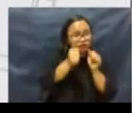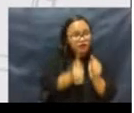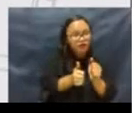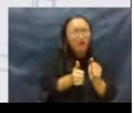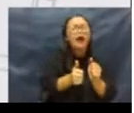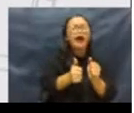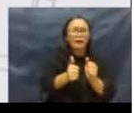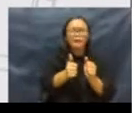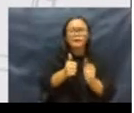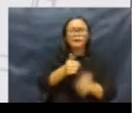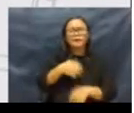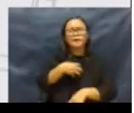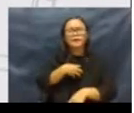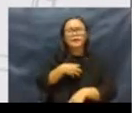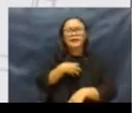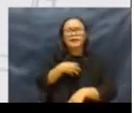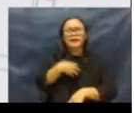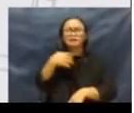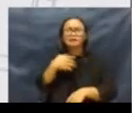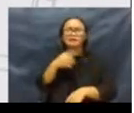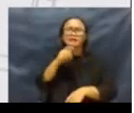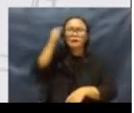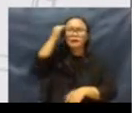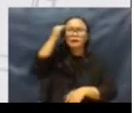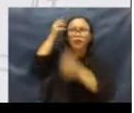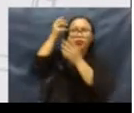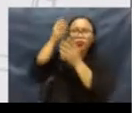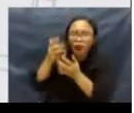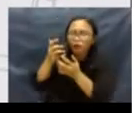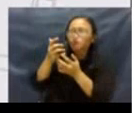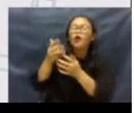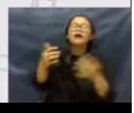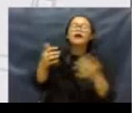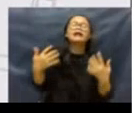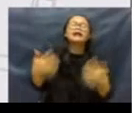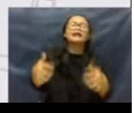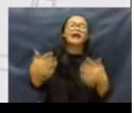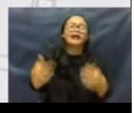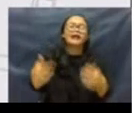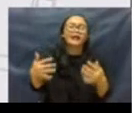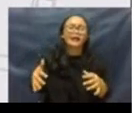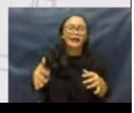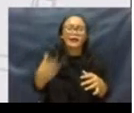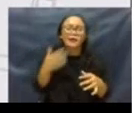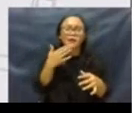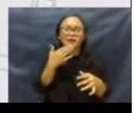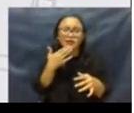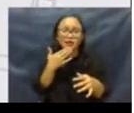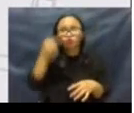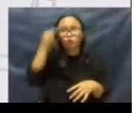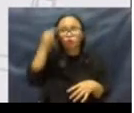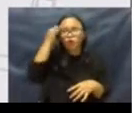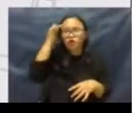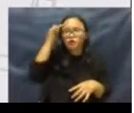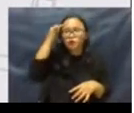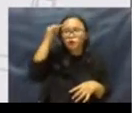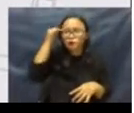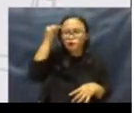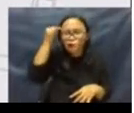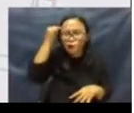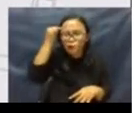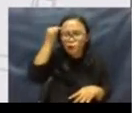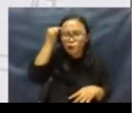beban berpikirnya itu cenderung dirasa lebih rendah. Walaupun otaknya bekerja keras, tapi